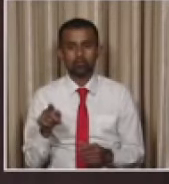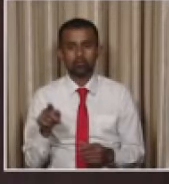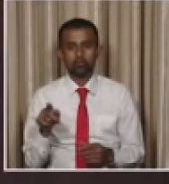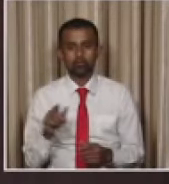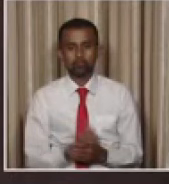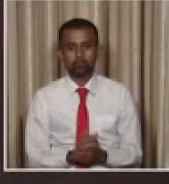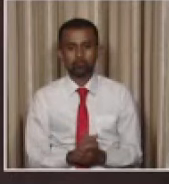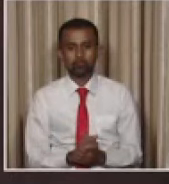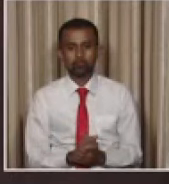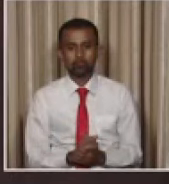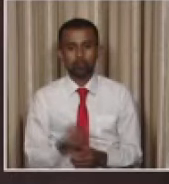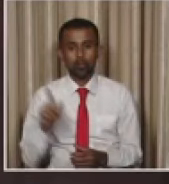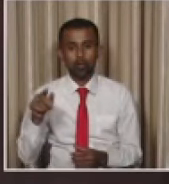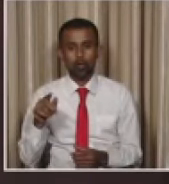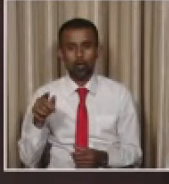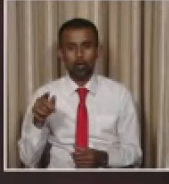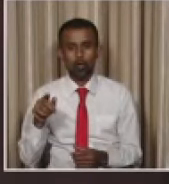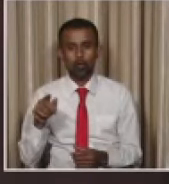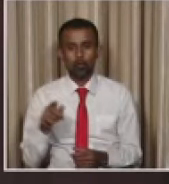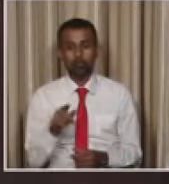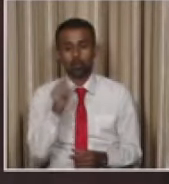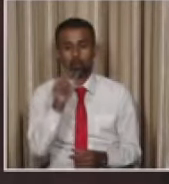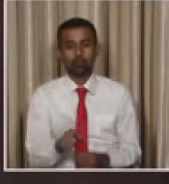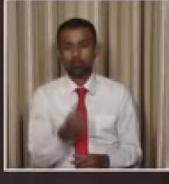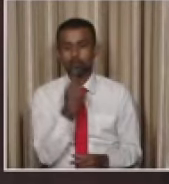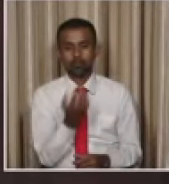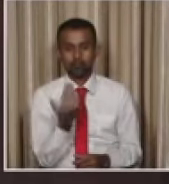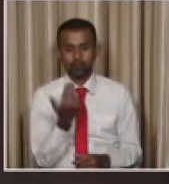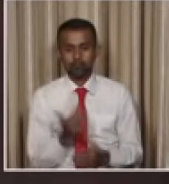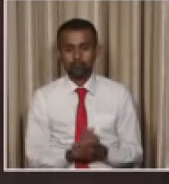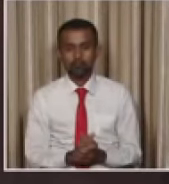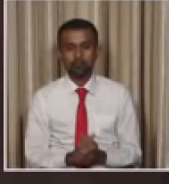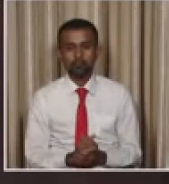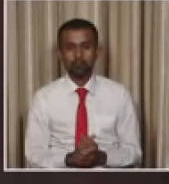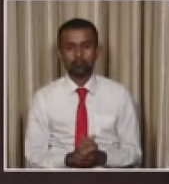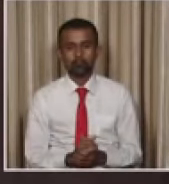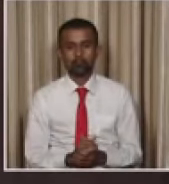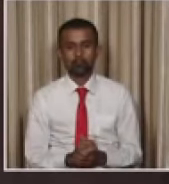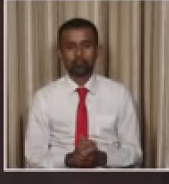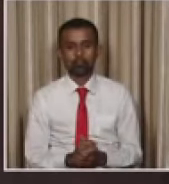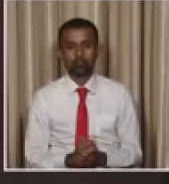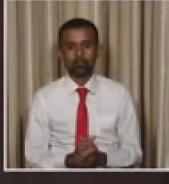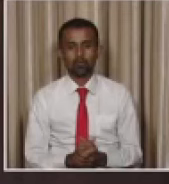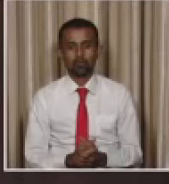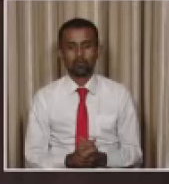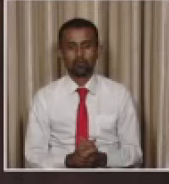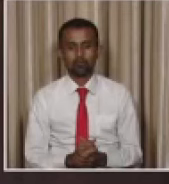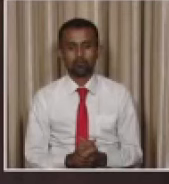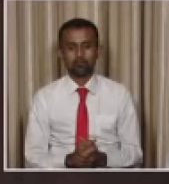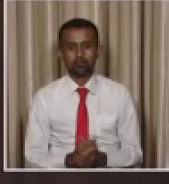Harry Kaud, Jokia Kila, but Akila, the Nissel. Right. It has then. Atramara, Garu,